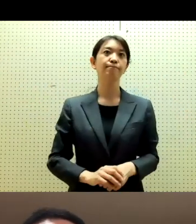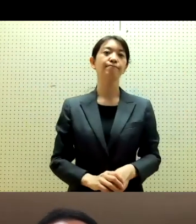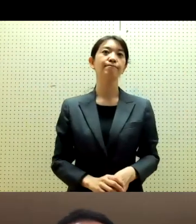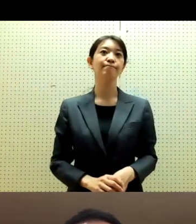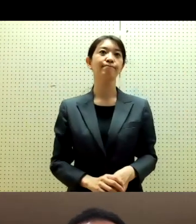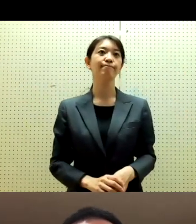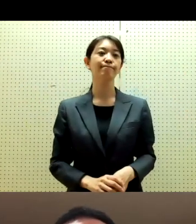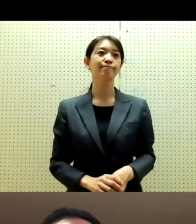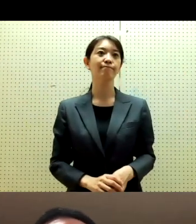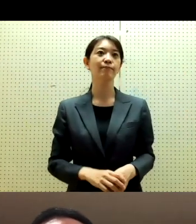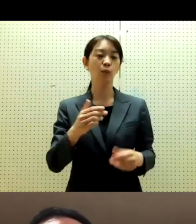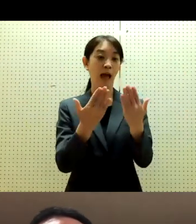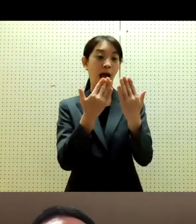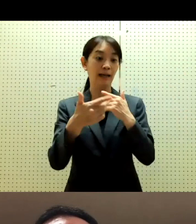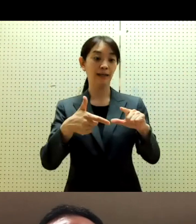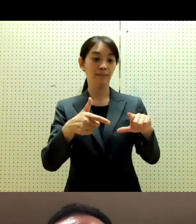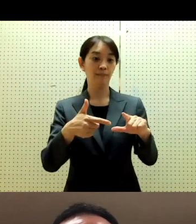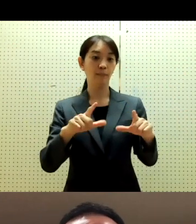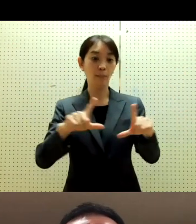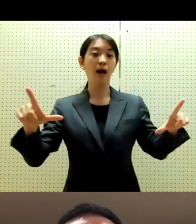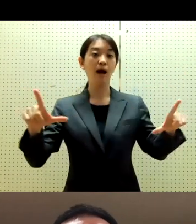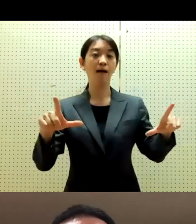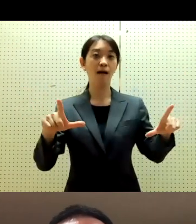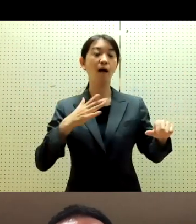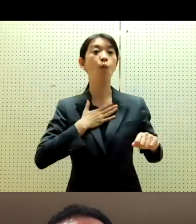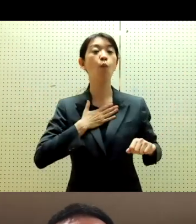このようにはっきりと写すことによって